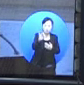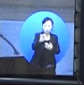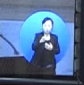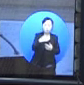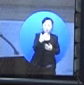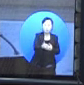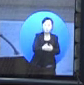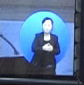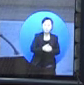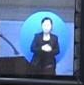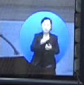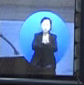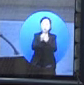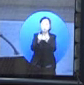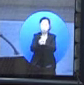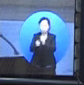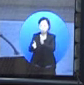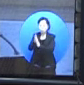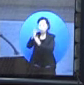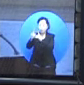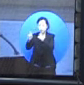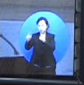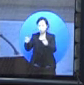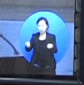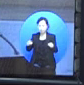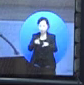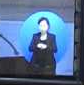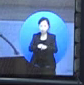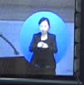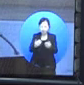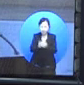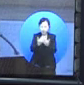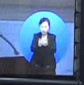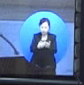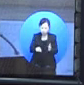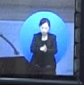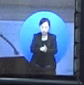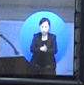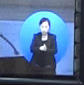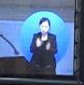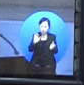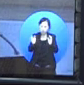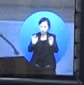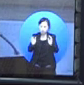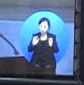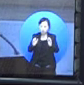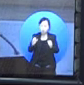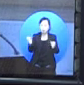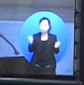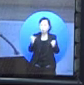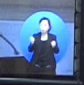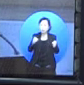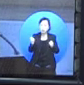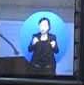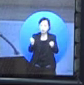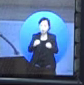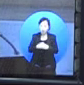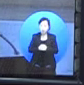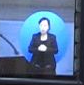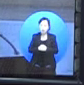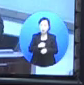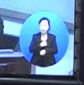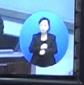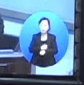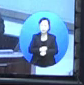위해서 노력하겠습니다. 노력하십시다. 이렇게 하고 있고요. 지금까지는 무난하게 서로 잘 이해하고 있습니다. 예,